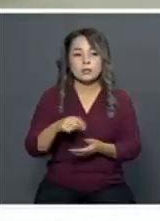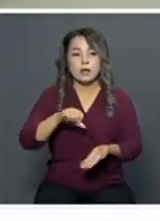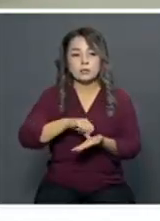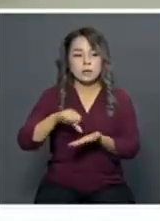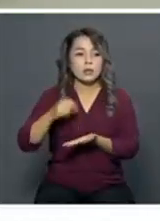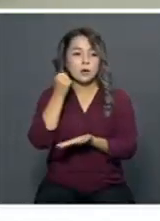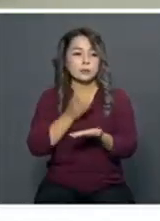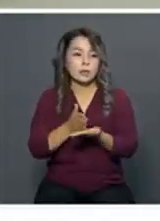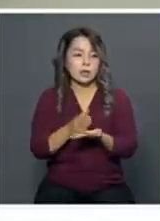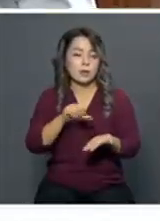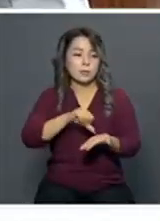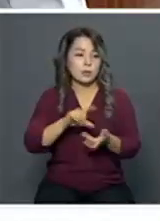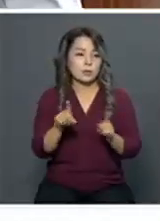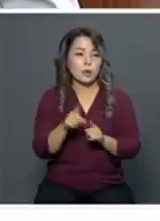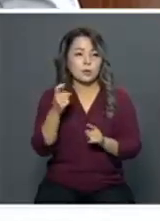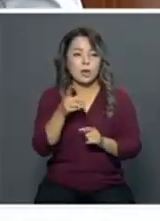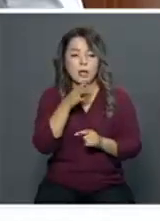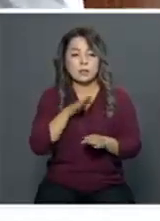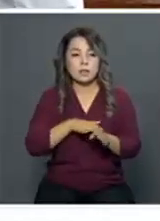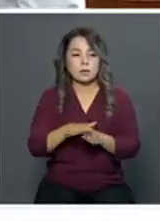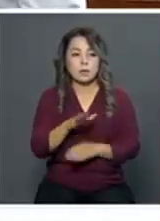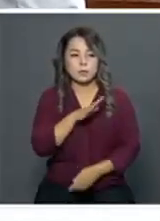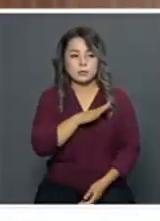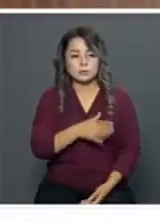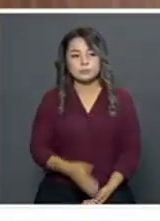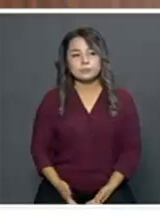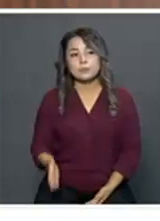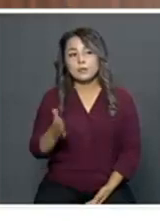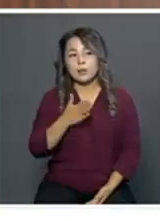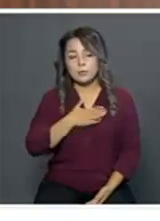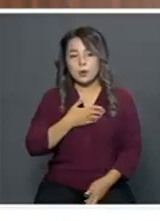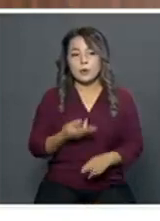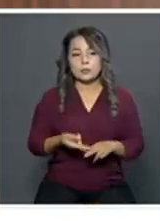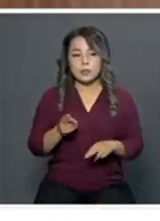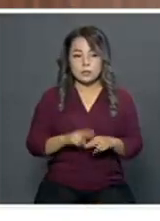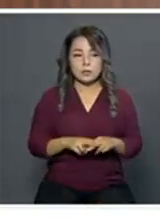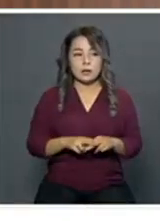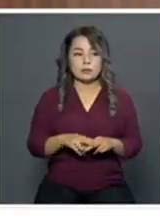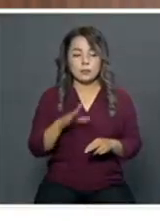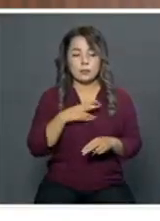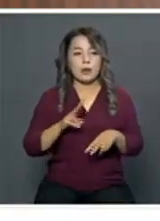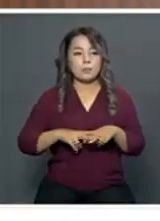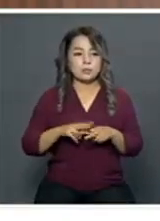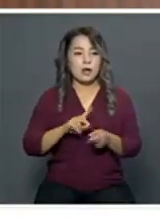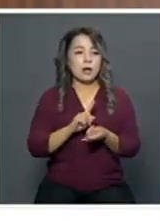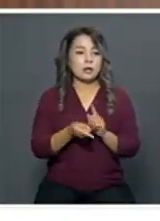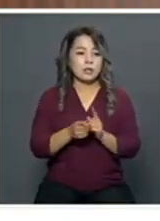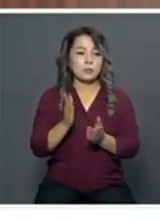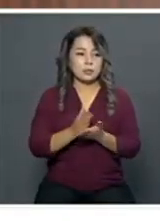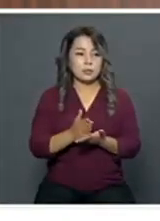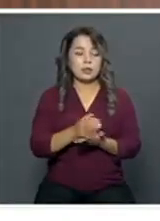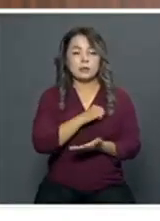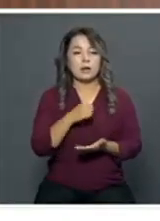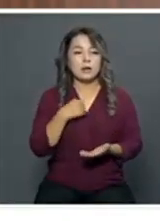Бөрібай Құлманов таяуда 100 жасқа толды. Мен енді сол мына паспортты ауыстырамын осы жасқа келген